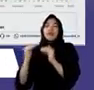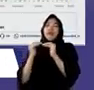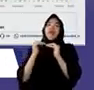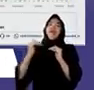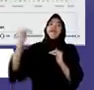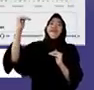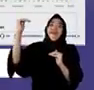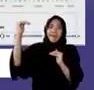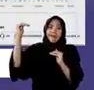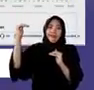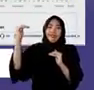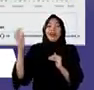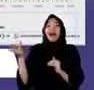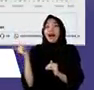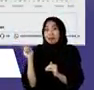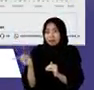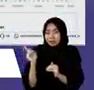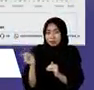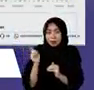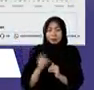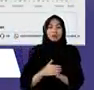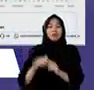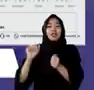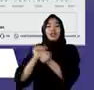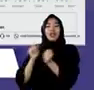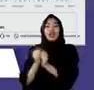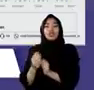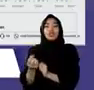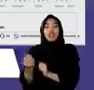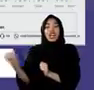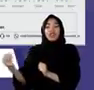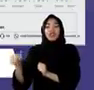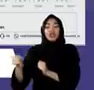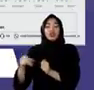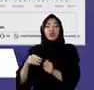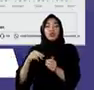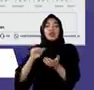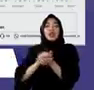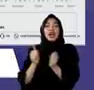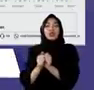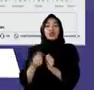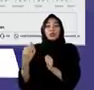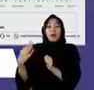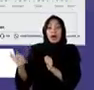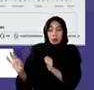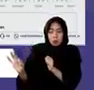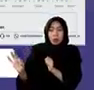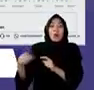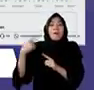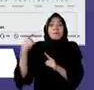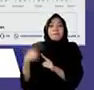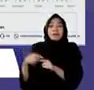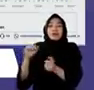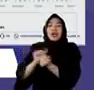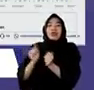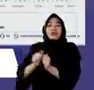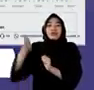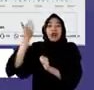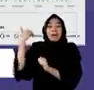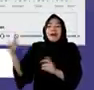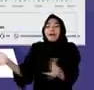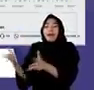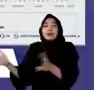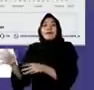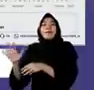ini disebabkan kasus aktif terdiri dari tidak hanya kasus baru, namun kasus lama yang belum juga sembuh atau masih